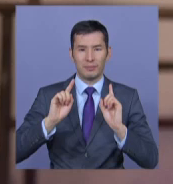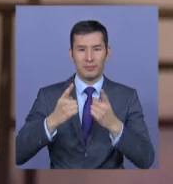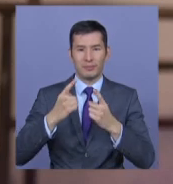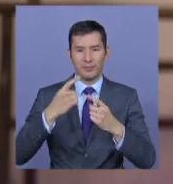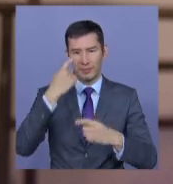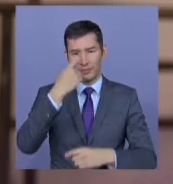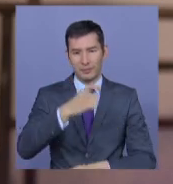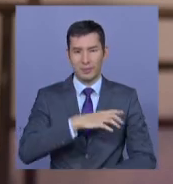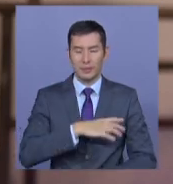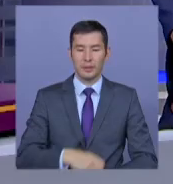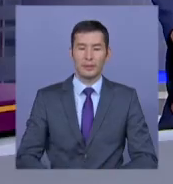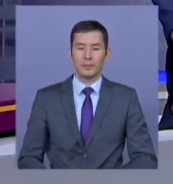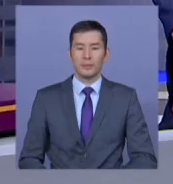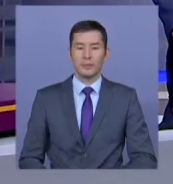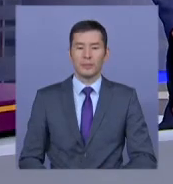болатын.